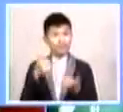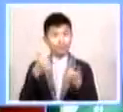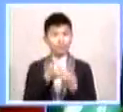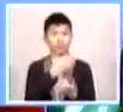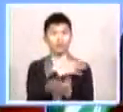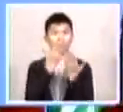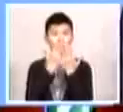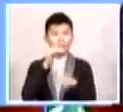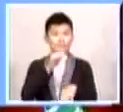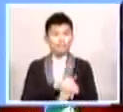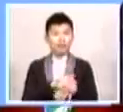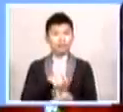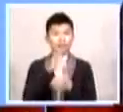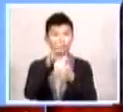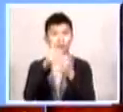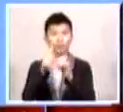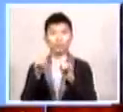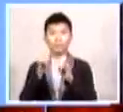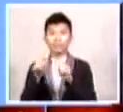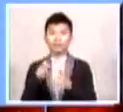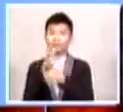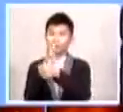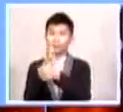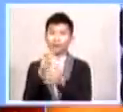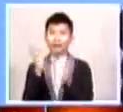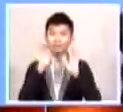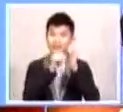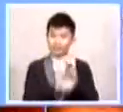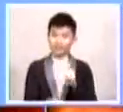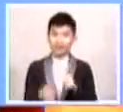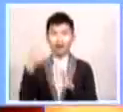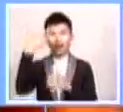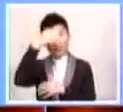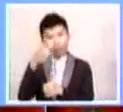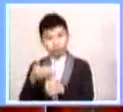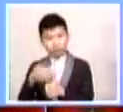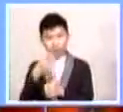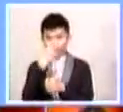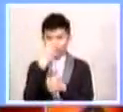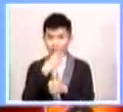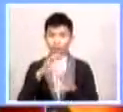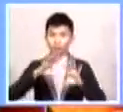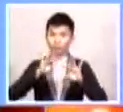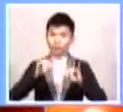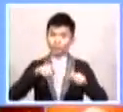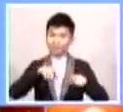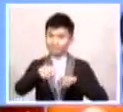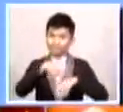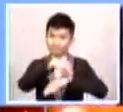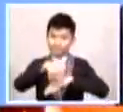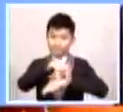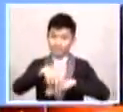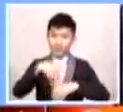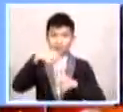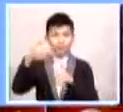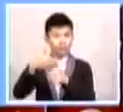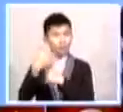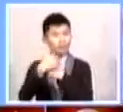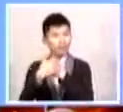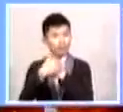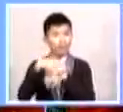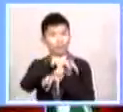者提问，无论公民提问，从生小孩到养老，从国土规划教育到保